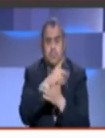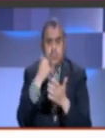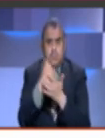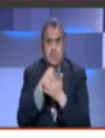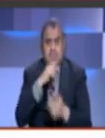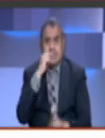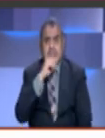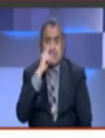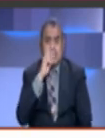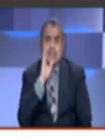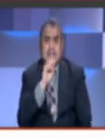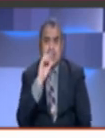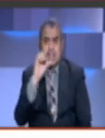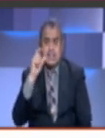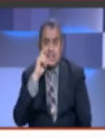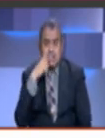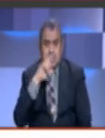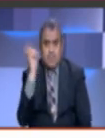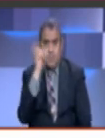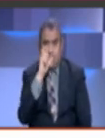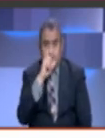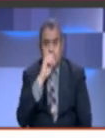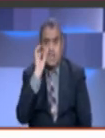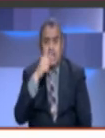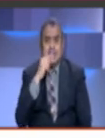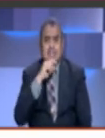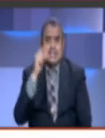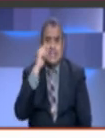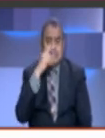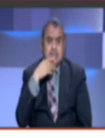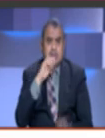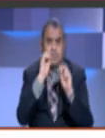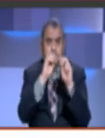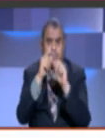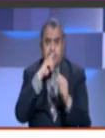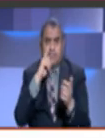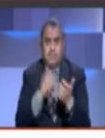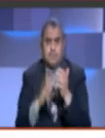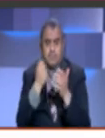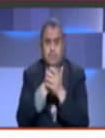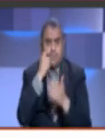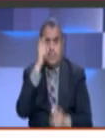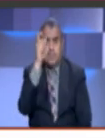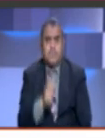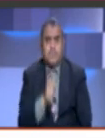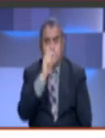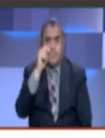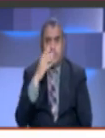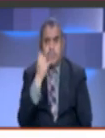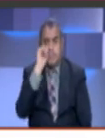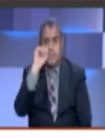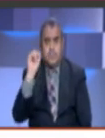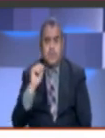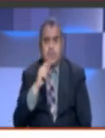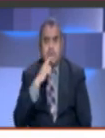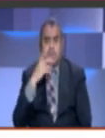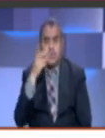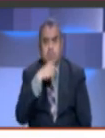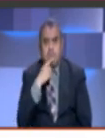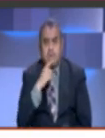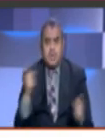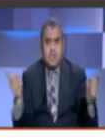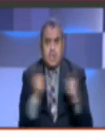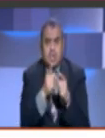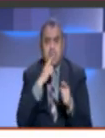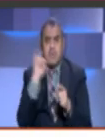وخاصة طبعا الدين الإسلامي، لكن جميع الاديان بتقدس الحياه البشريه الانسانيه. فلابد ان احنا بنوعي